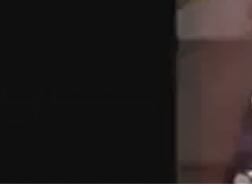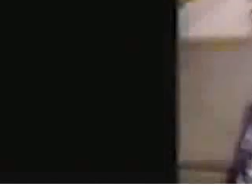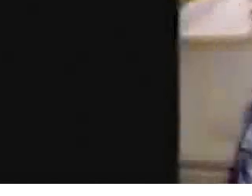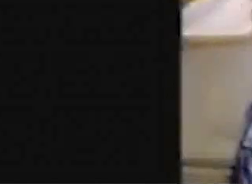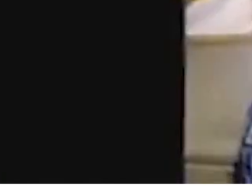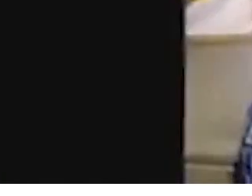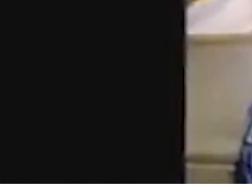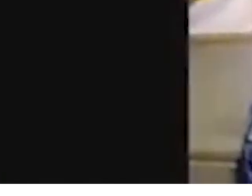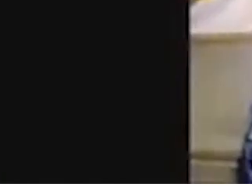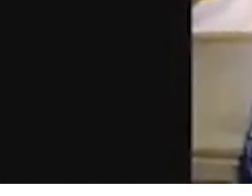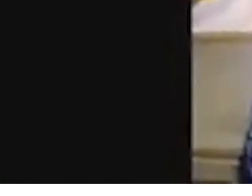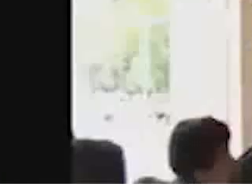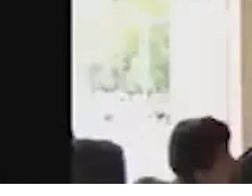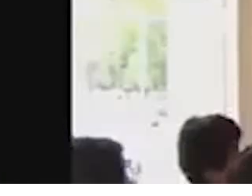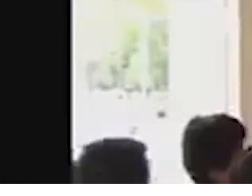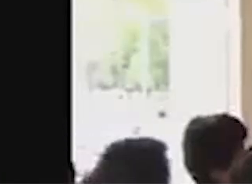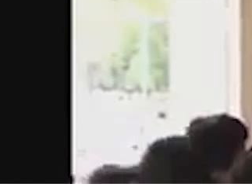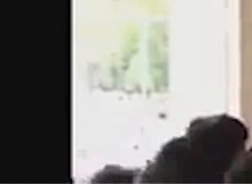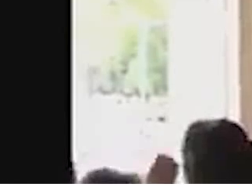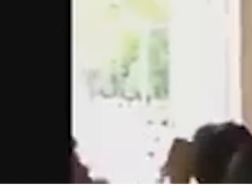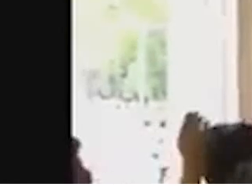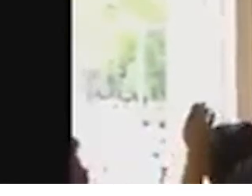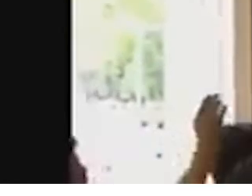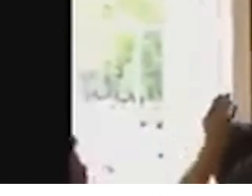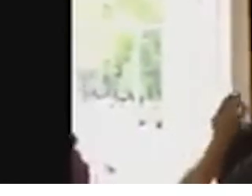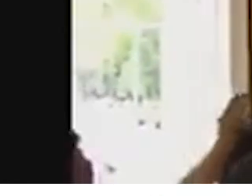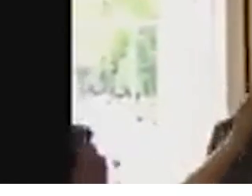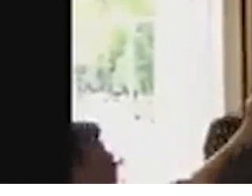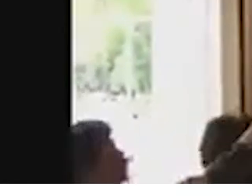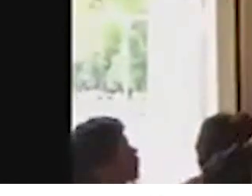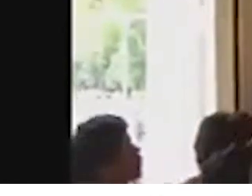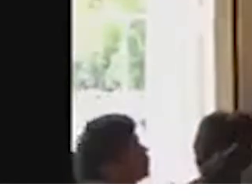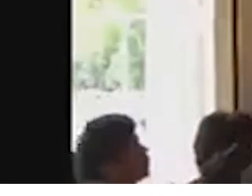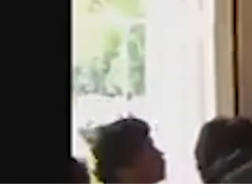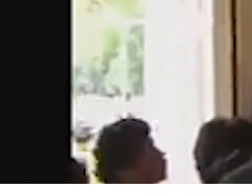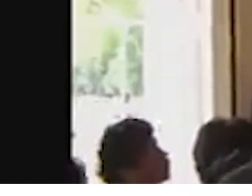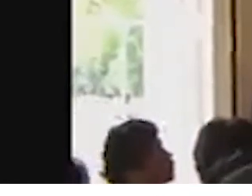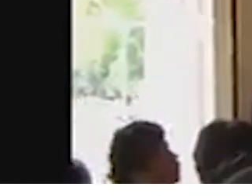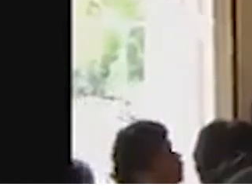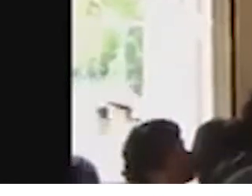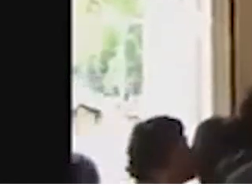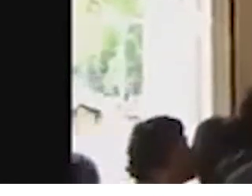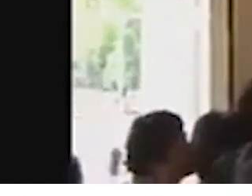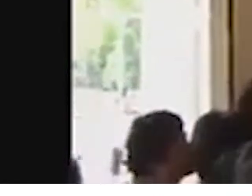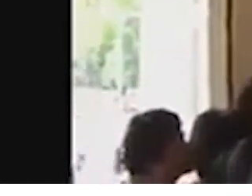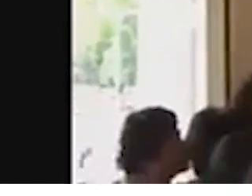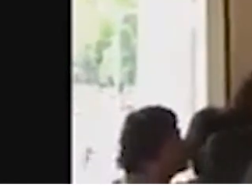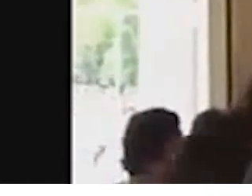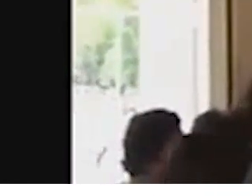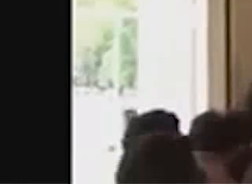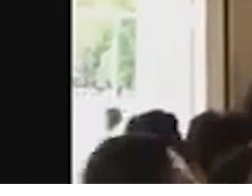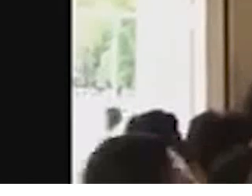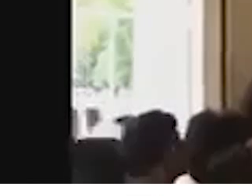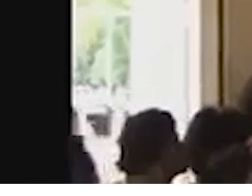sampagita, tapos eh kandila, dalawa. Hmm. Tapos eh, luluhod ka at mananalangin ka.